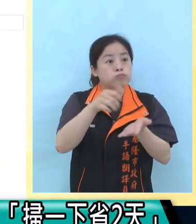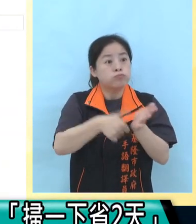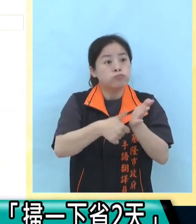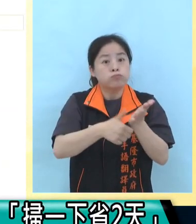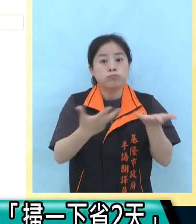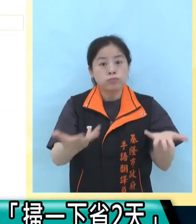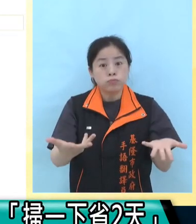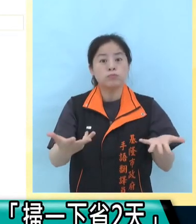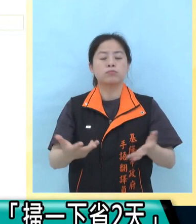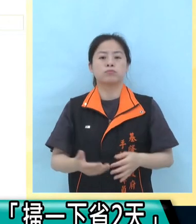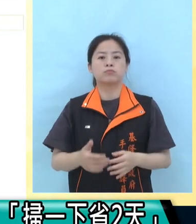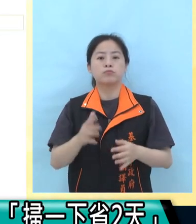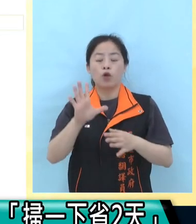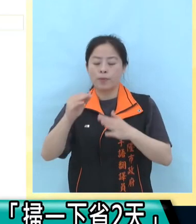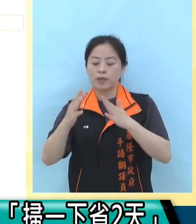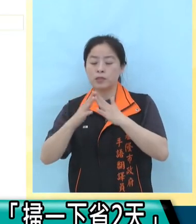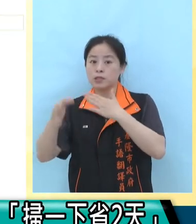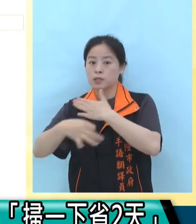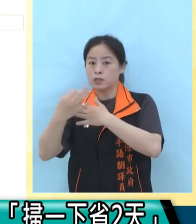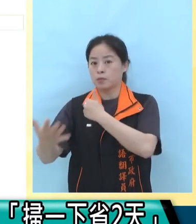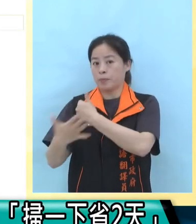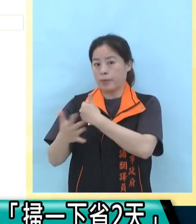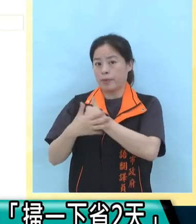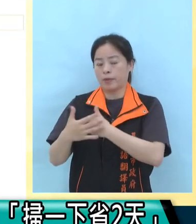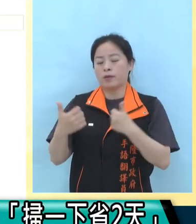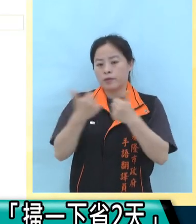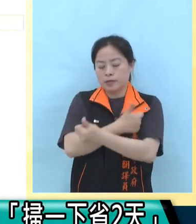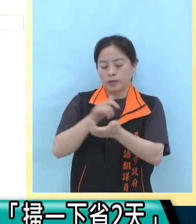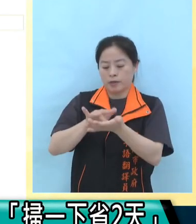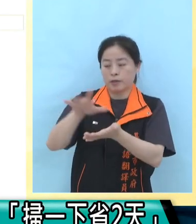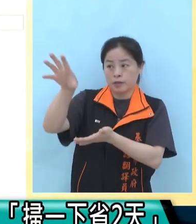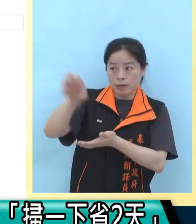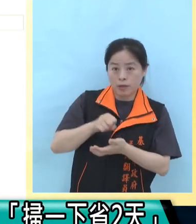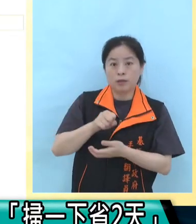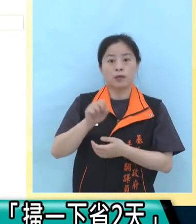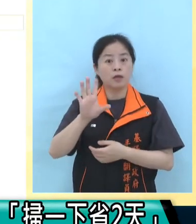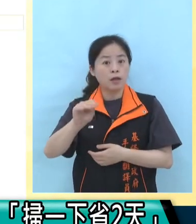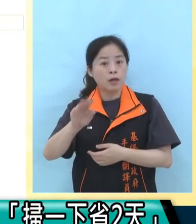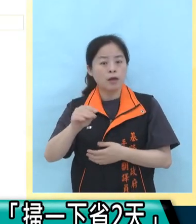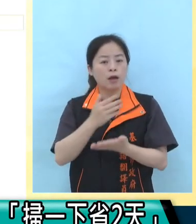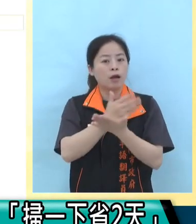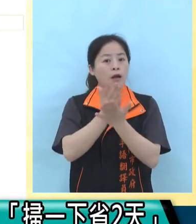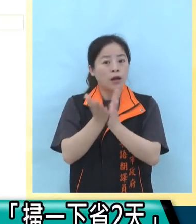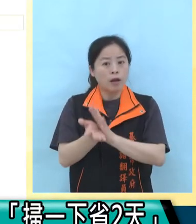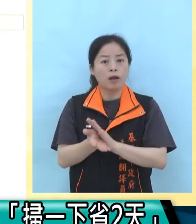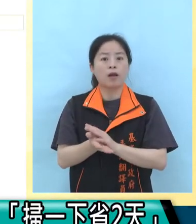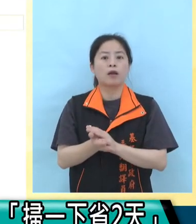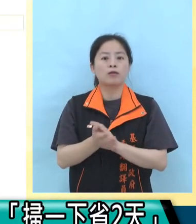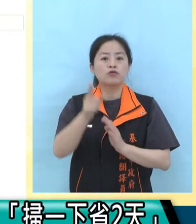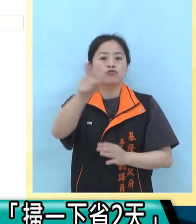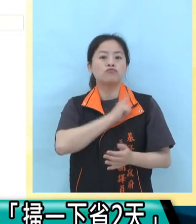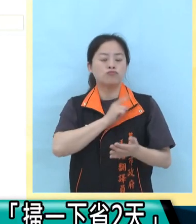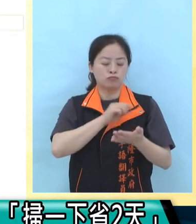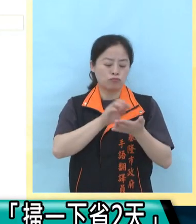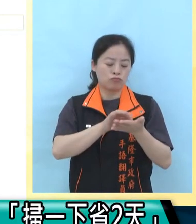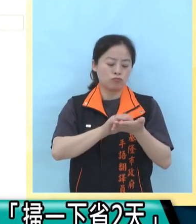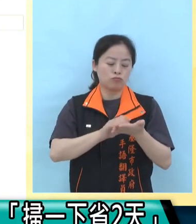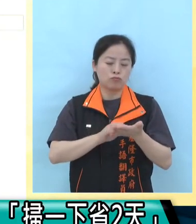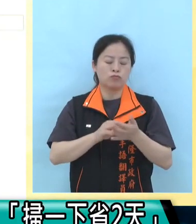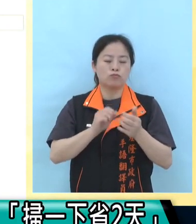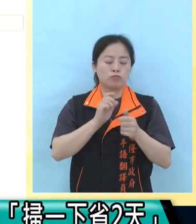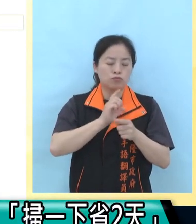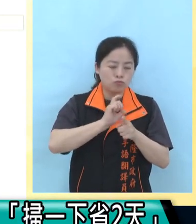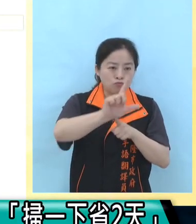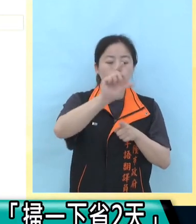是有这个亲属可以协助你带领这个药品那经过你这样子自主的一个填写